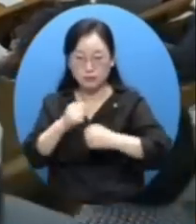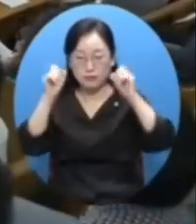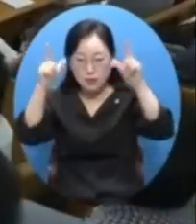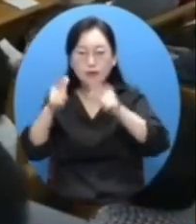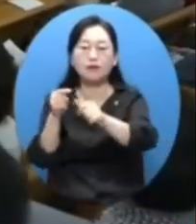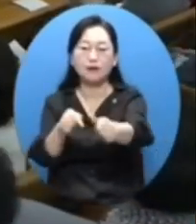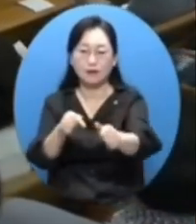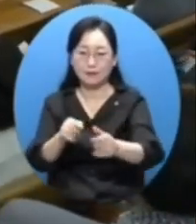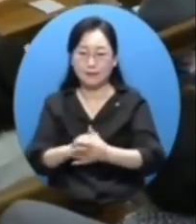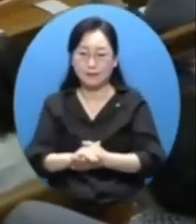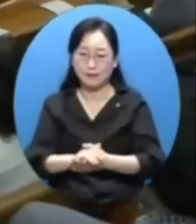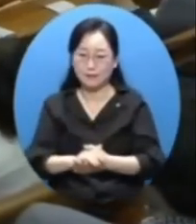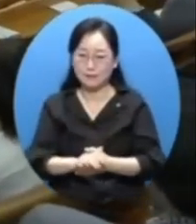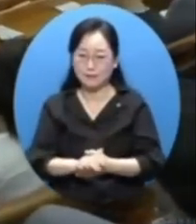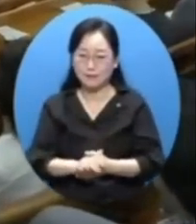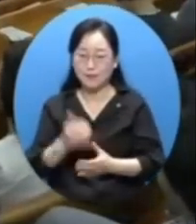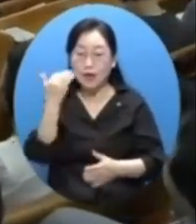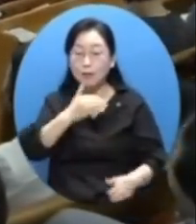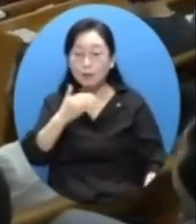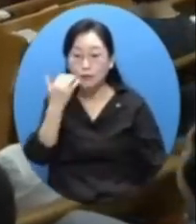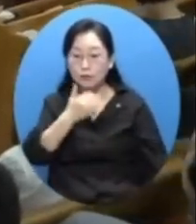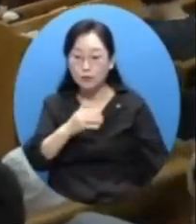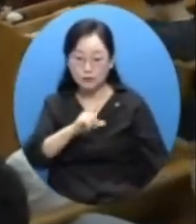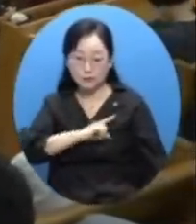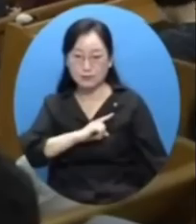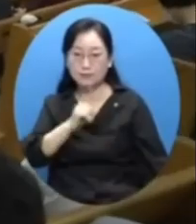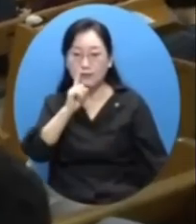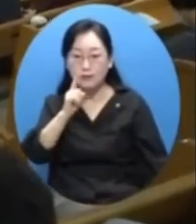깨어라. 베드로 사도가 우리에게